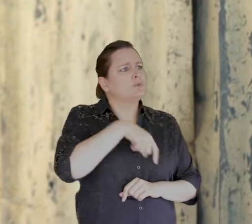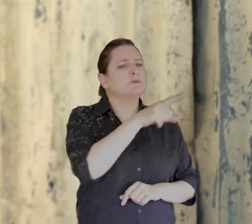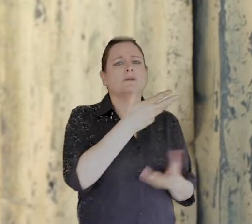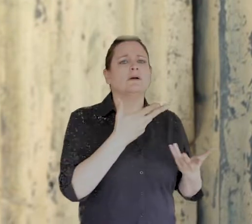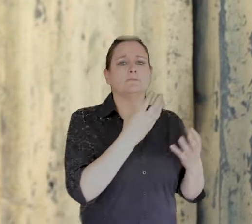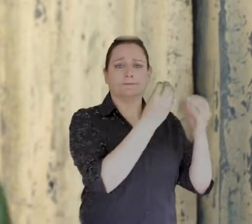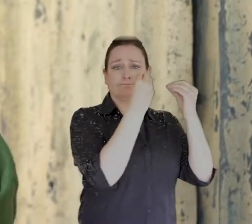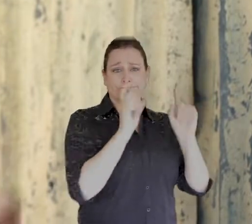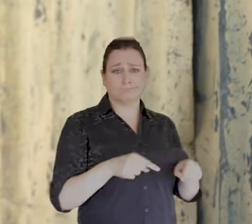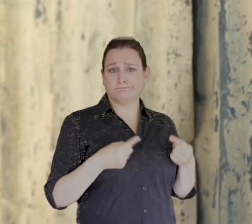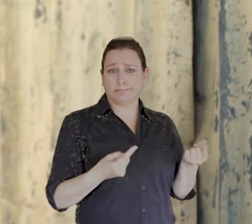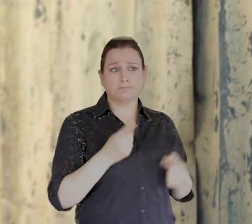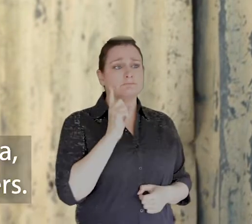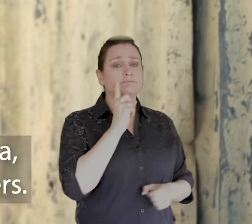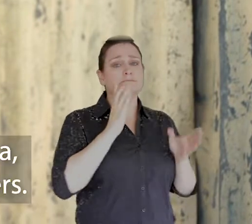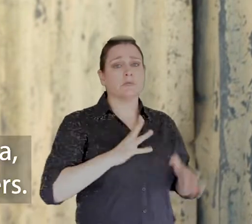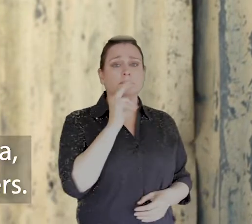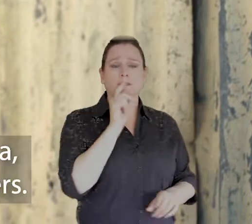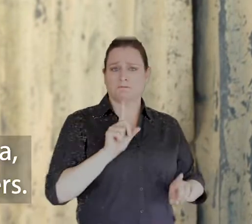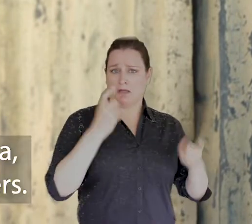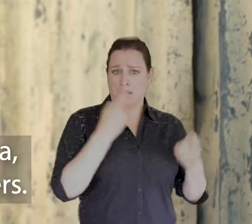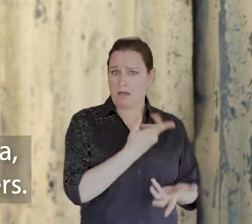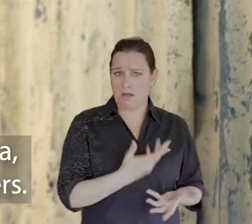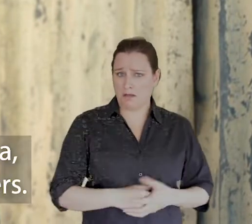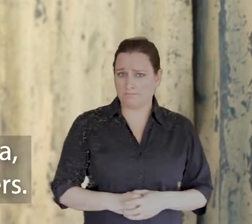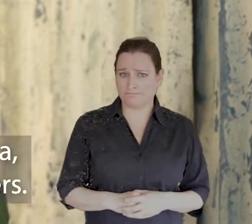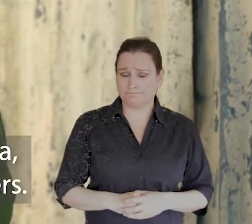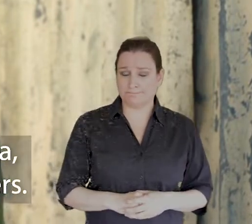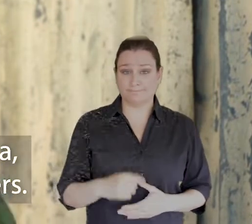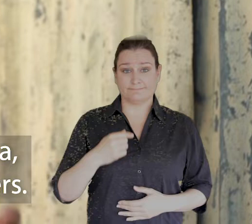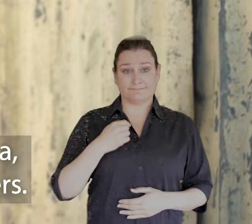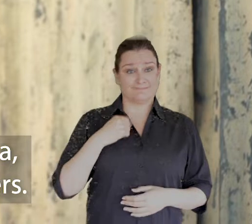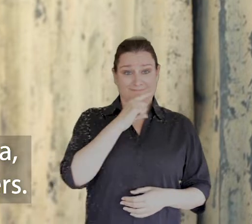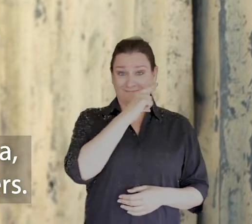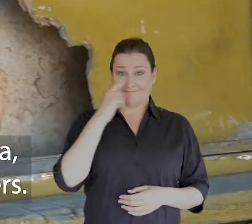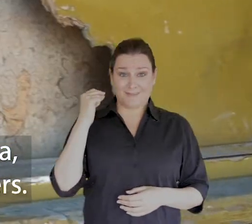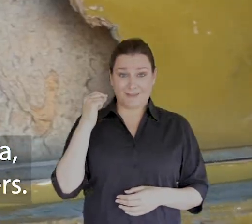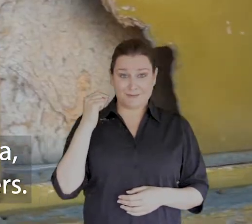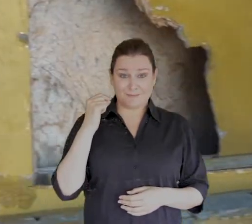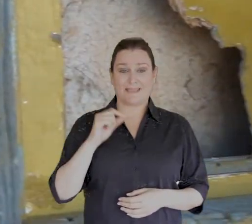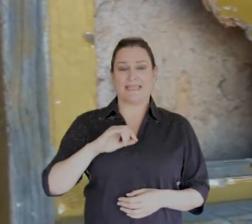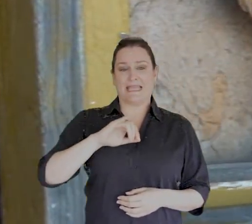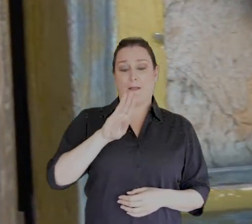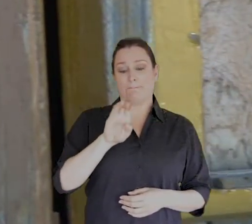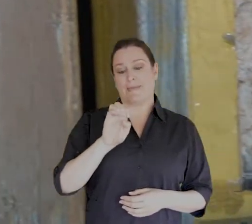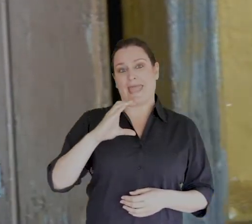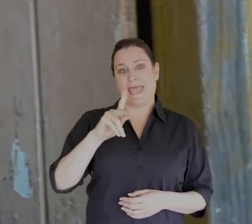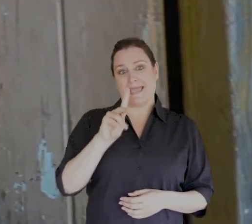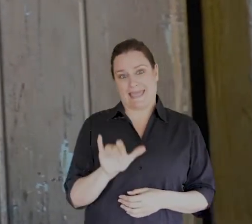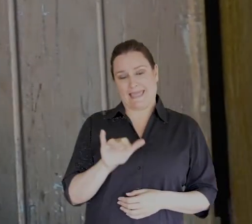praten. Hulle moet eindelijk nama praten. Maar hulle het nie nama onderwijzers nie. My